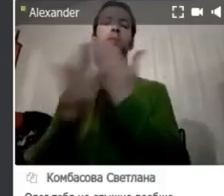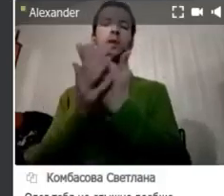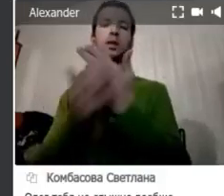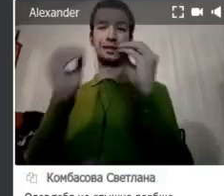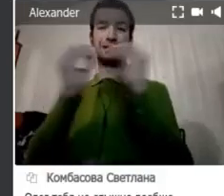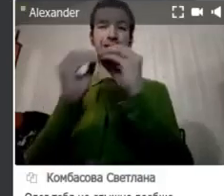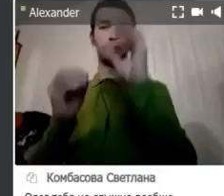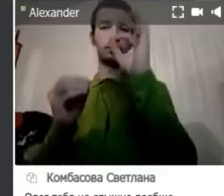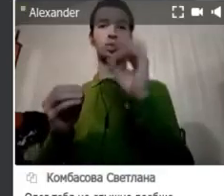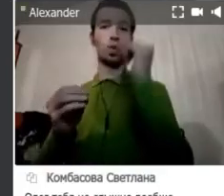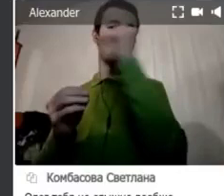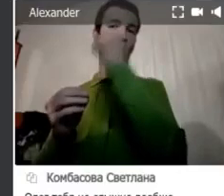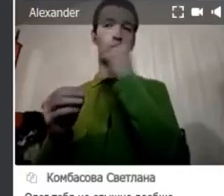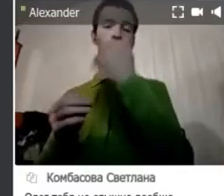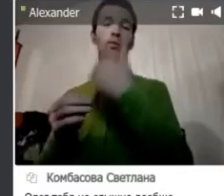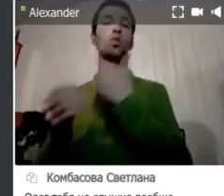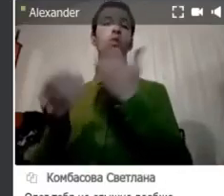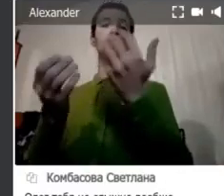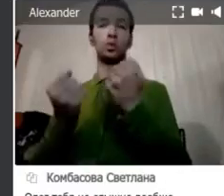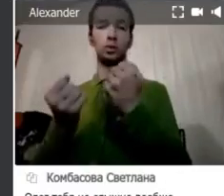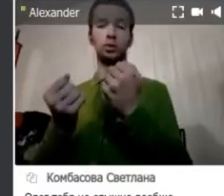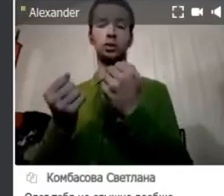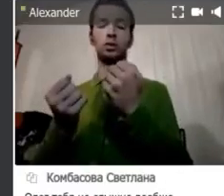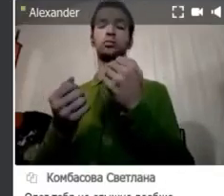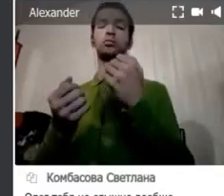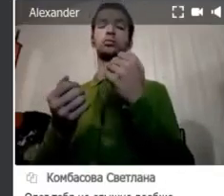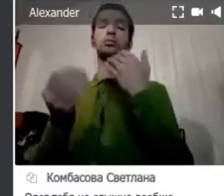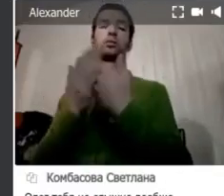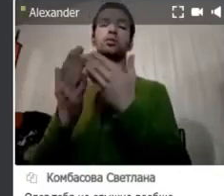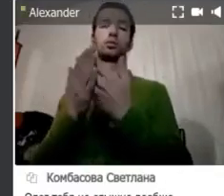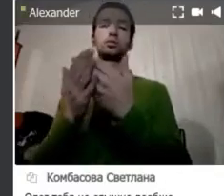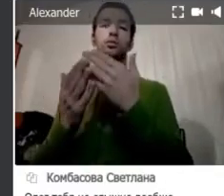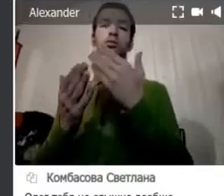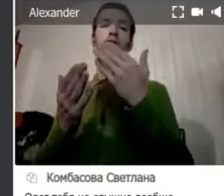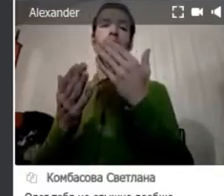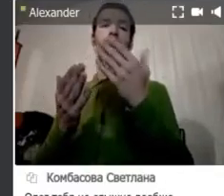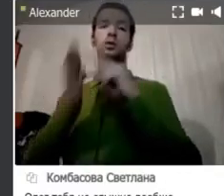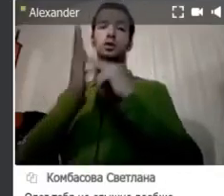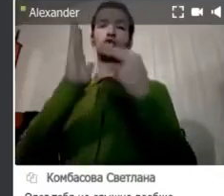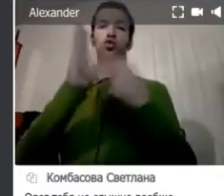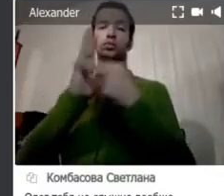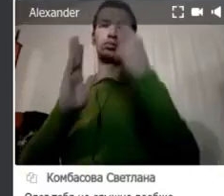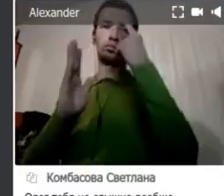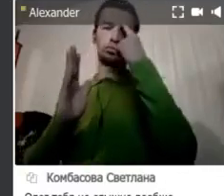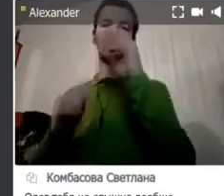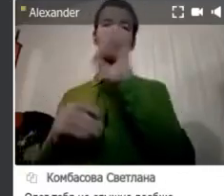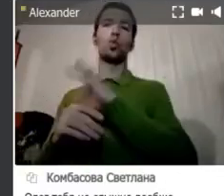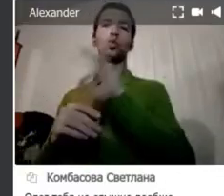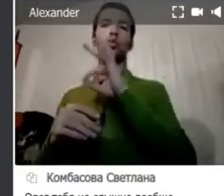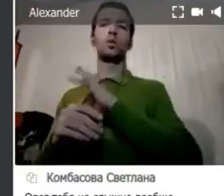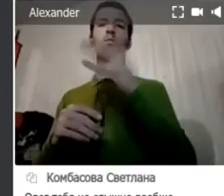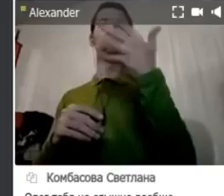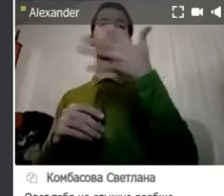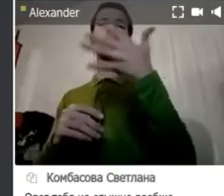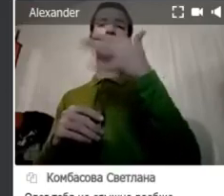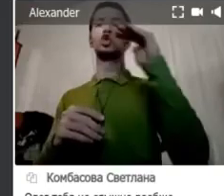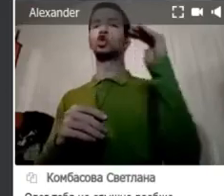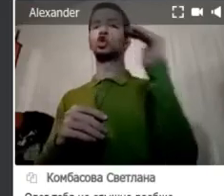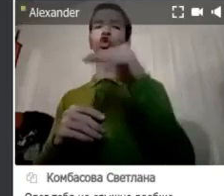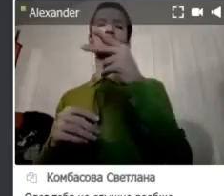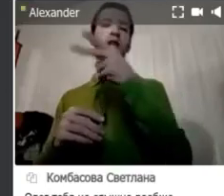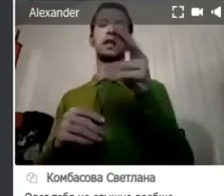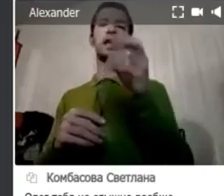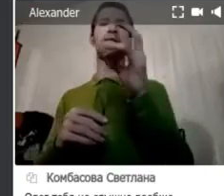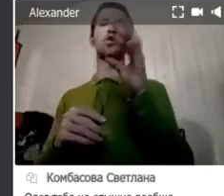примерно 4 тысячи евро в месяц. Для Европы, я вам скажу, да вообще для всего мира, я в разных странах бываю, я вижу, как люди живут,